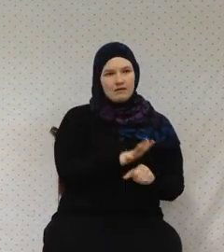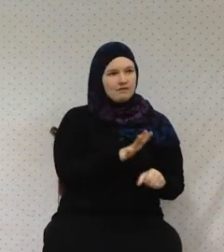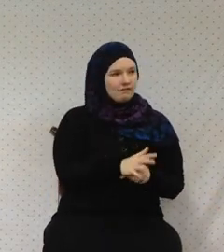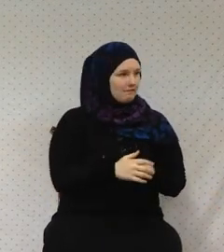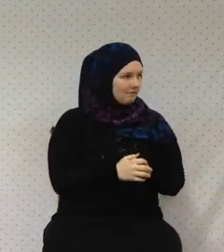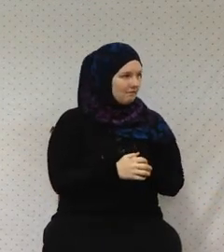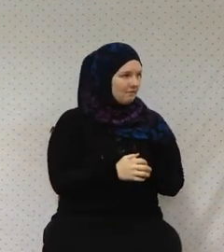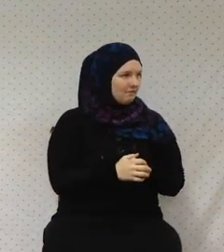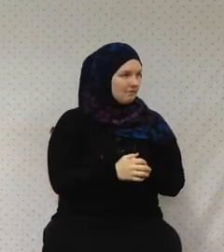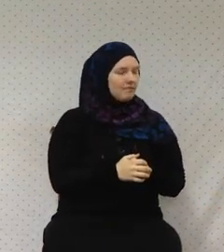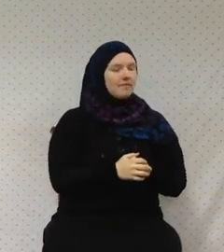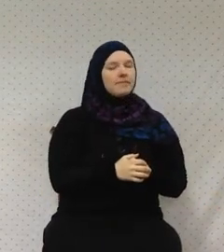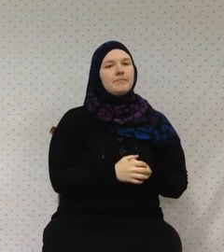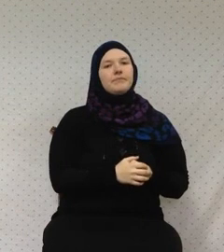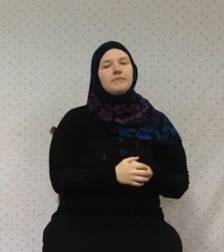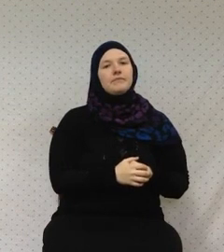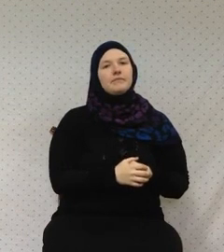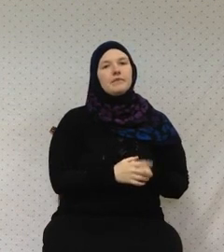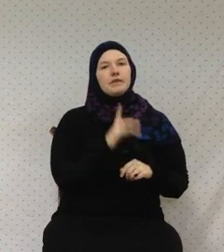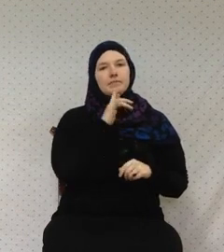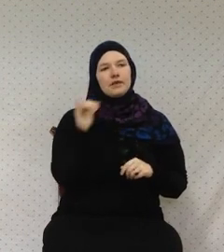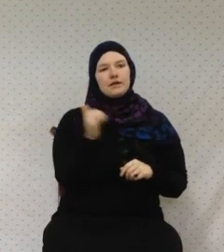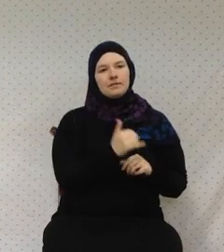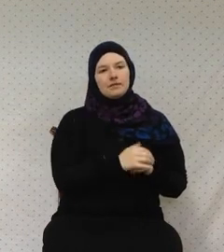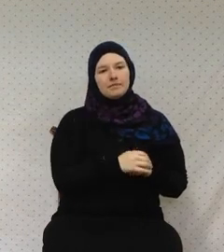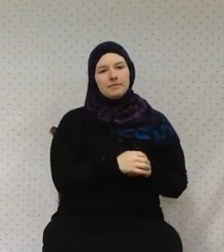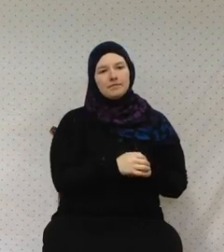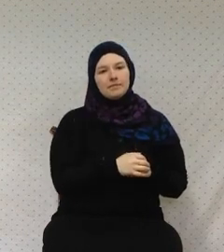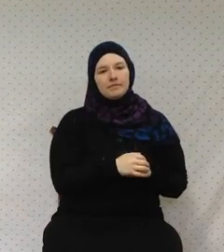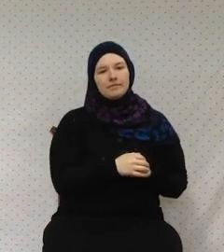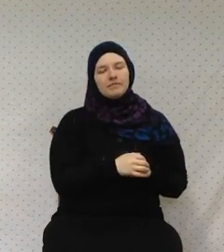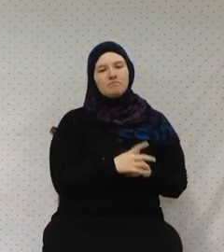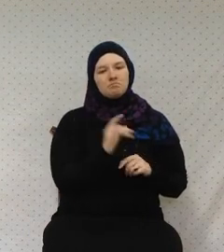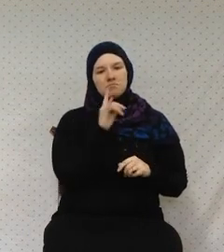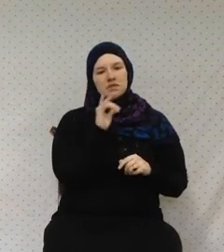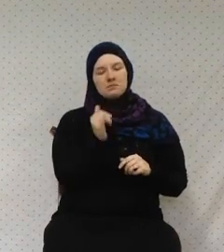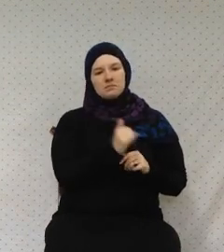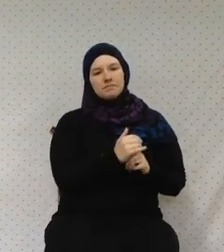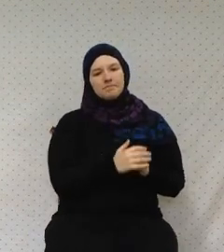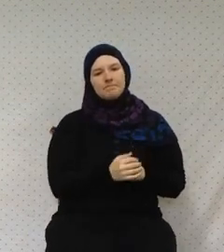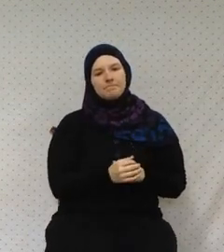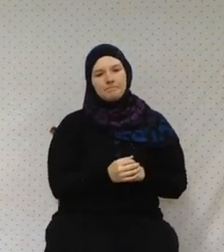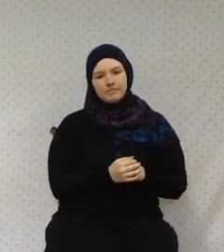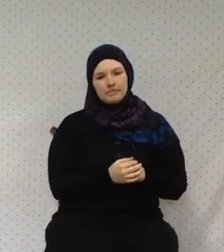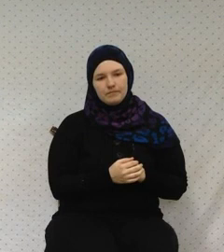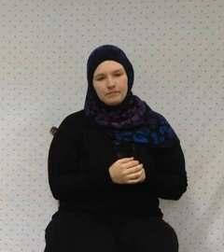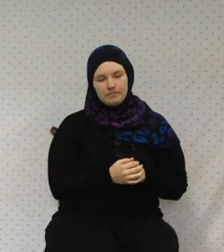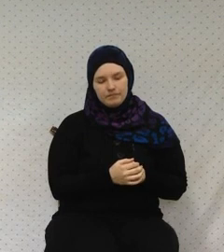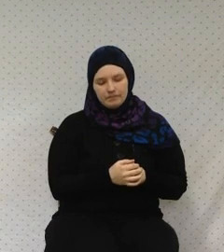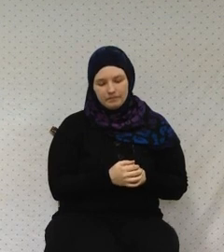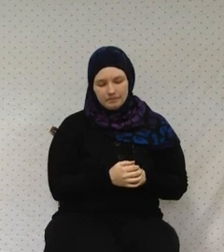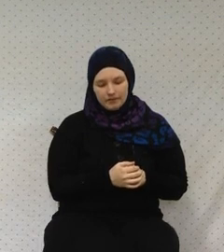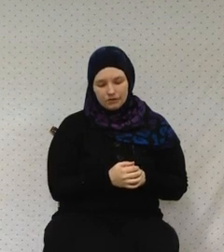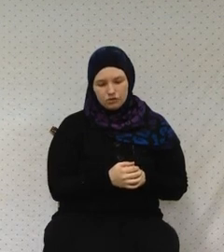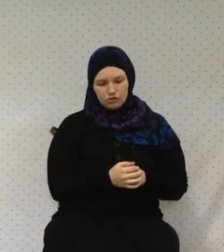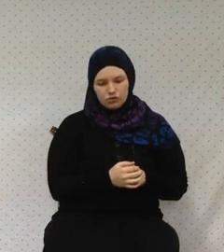من تقرب إلي شبرا تقربت إليه ذراعا ومن تقرب إلي ذراعا تقربت